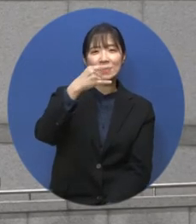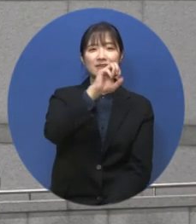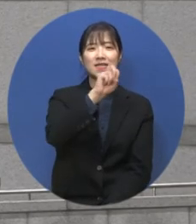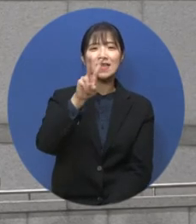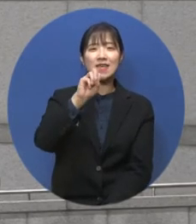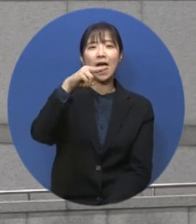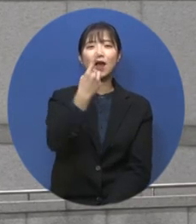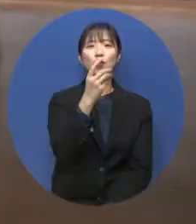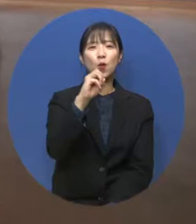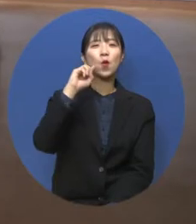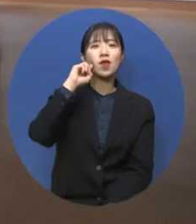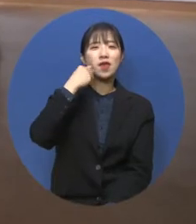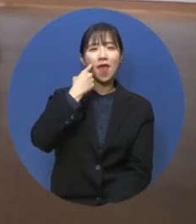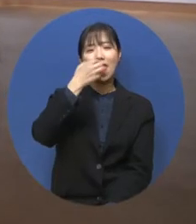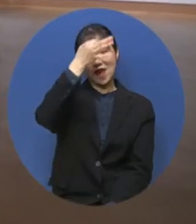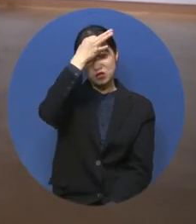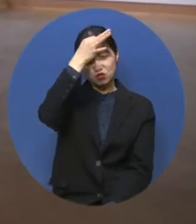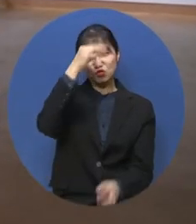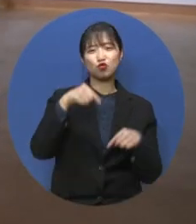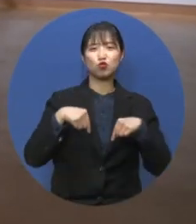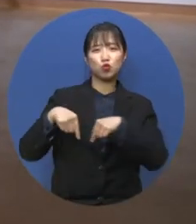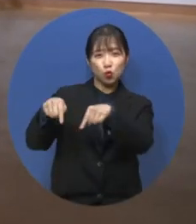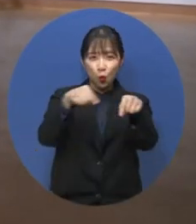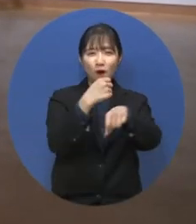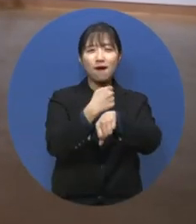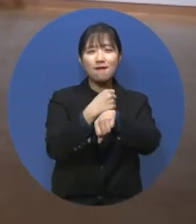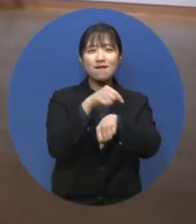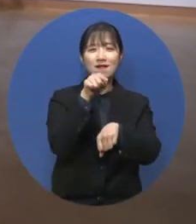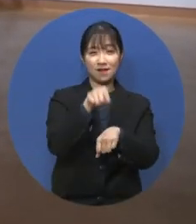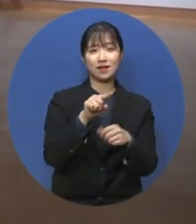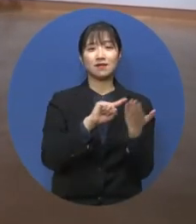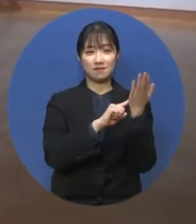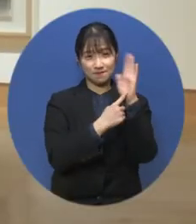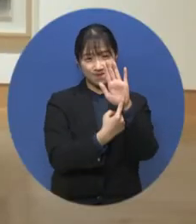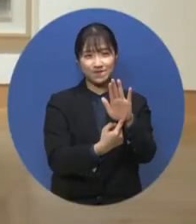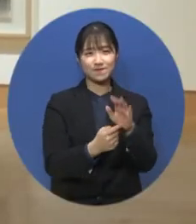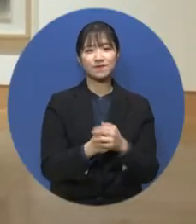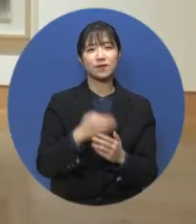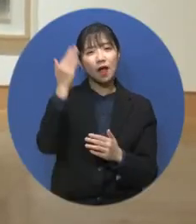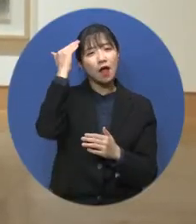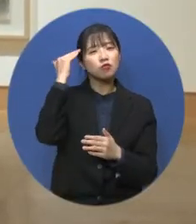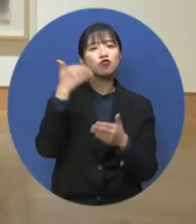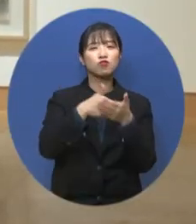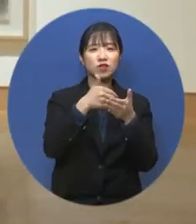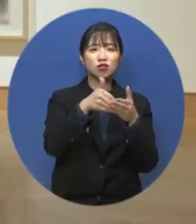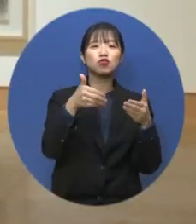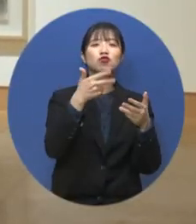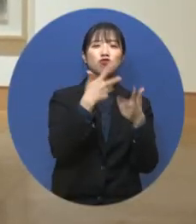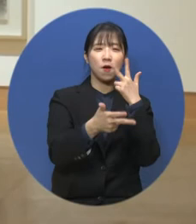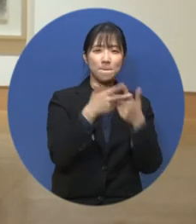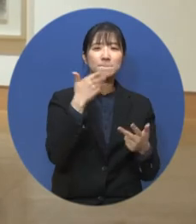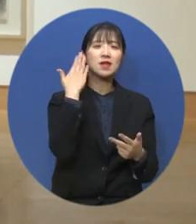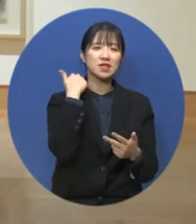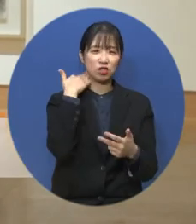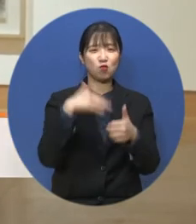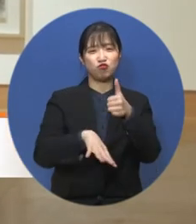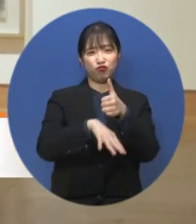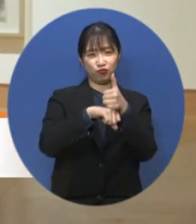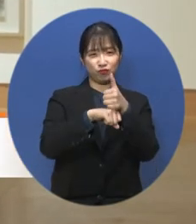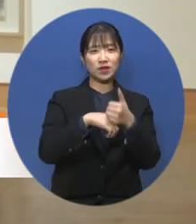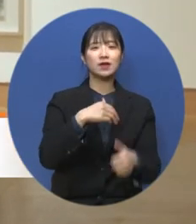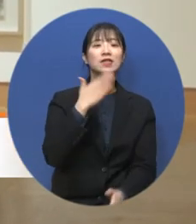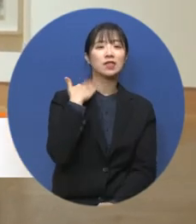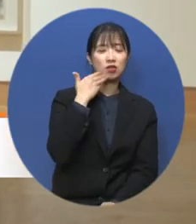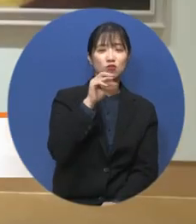전시회를 성유했습니다. 의정부 예술의 전당에서 개최된 이번 전시회는 한국미술협회 의정부 지부가 주관해